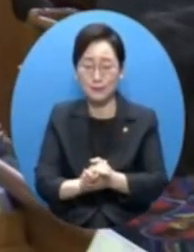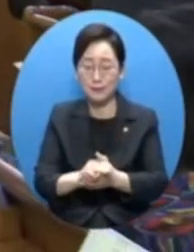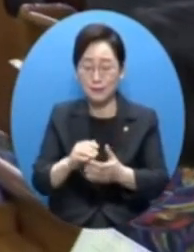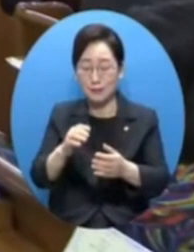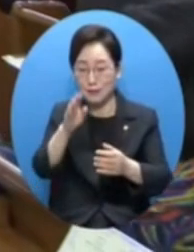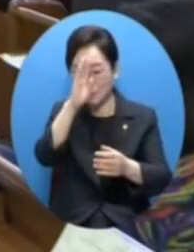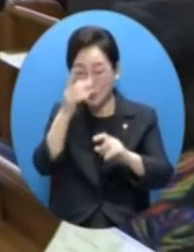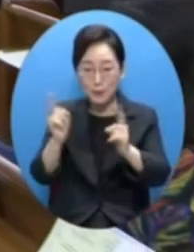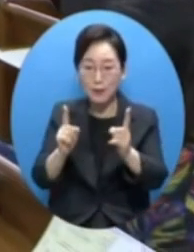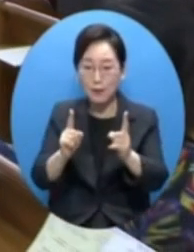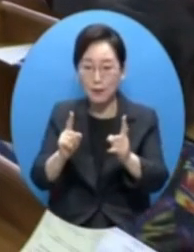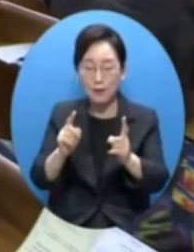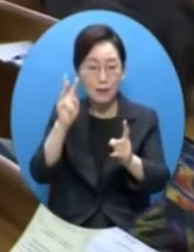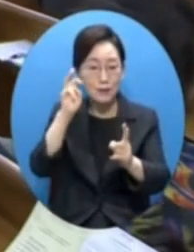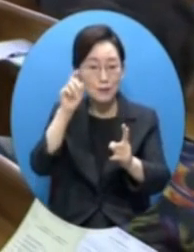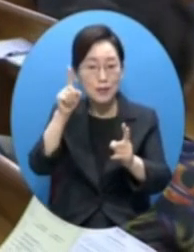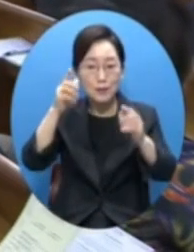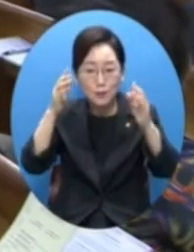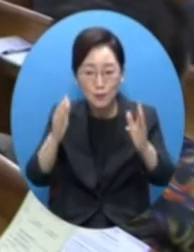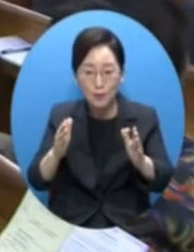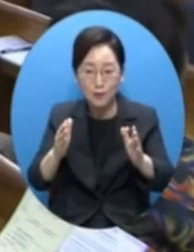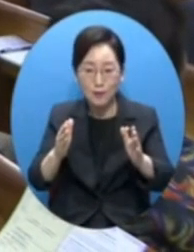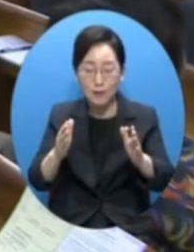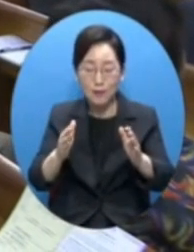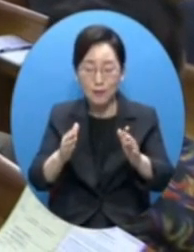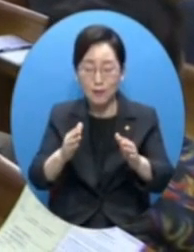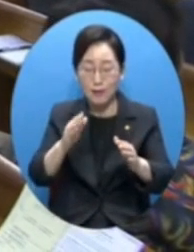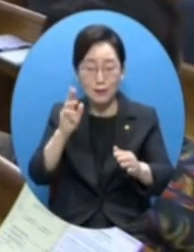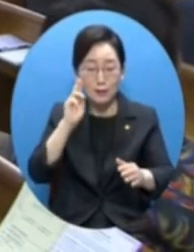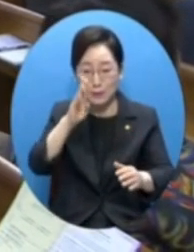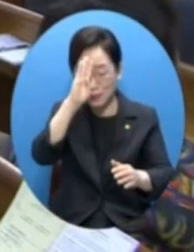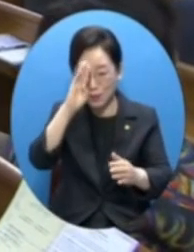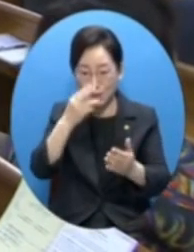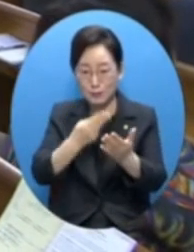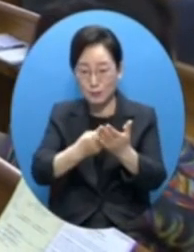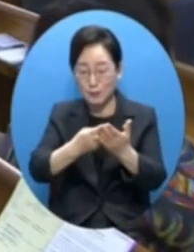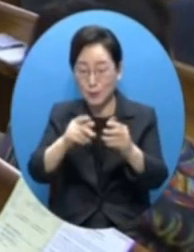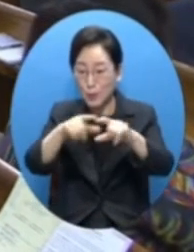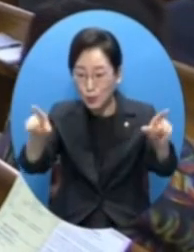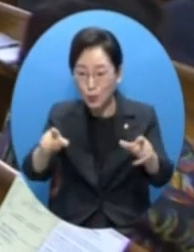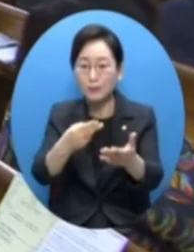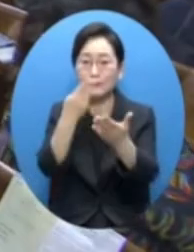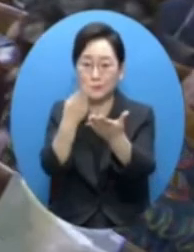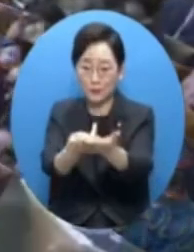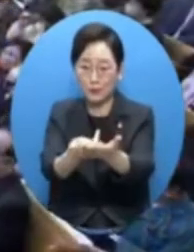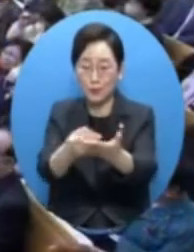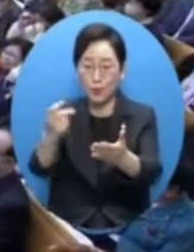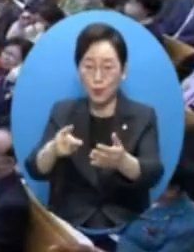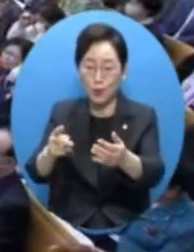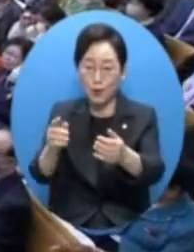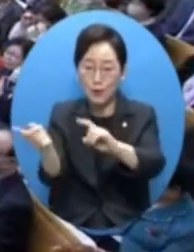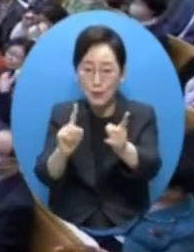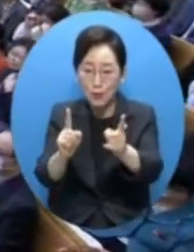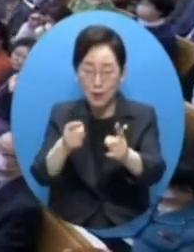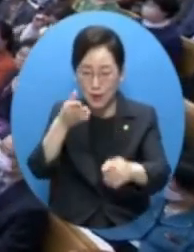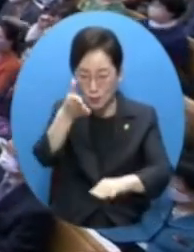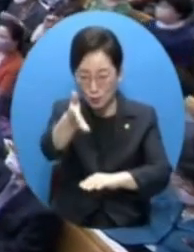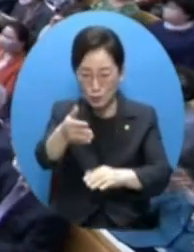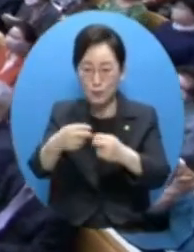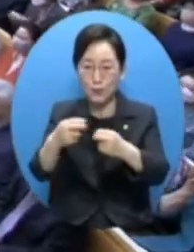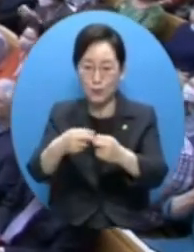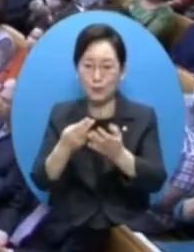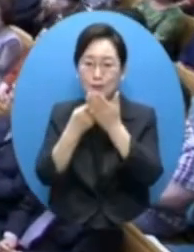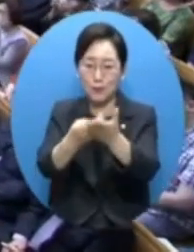회복되어서 31일 만에 중환자실에서 집중치료실로 옮기고 그 다음 재활 전문병원으로 가서 또 재활을